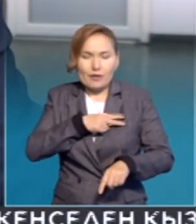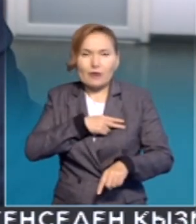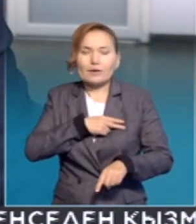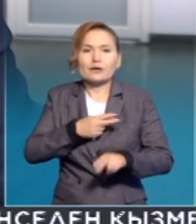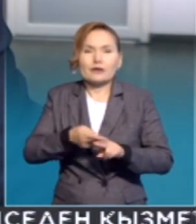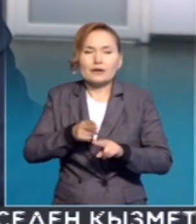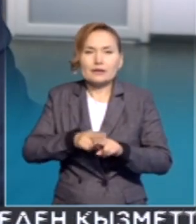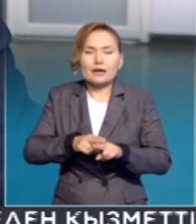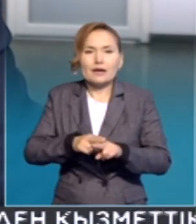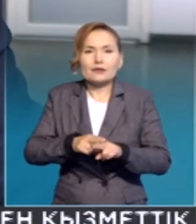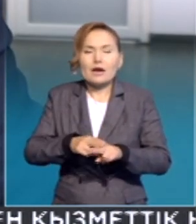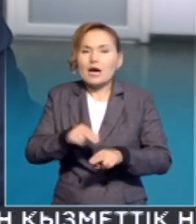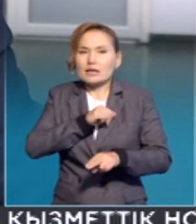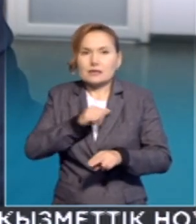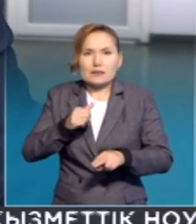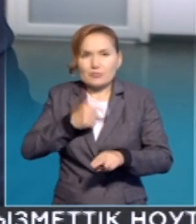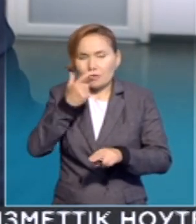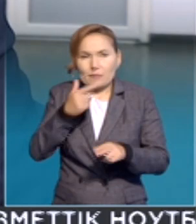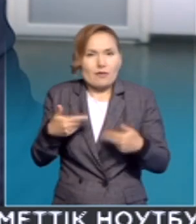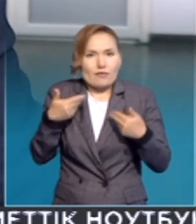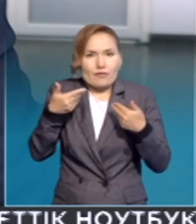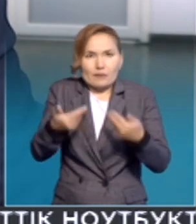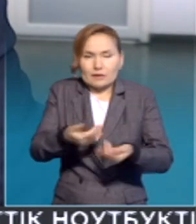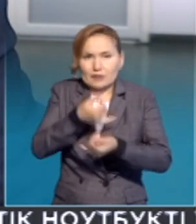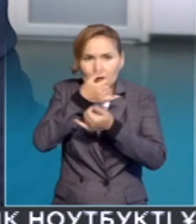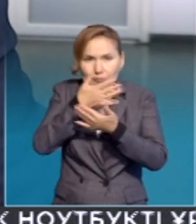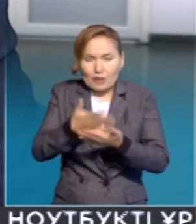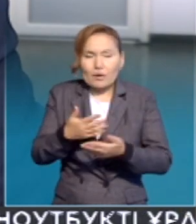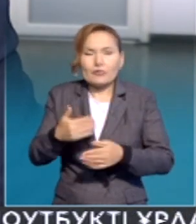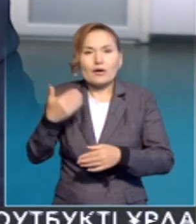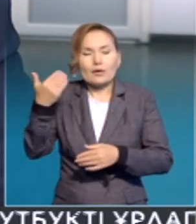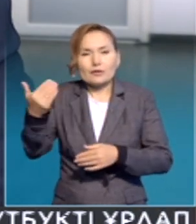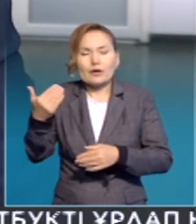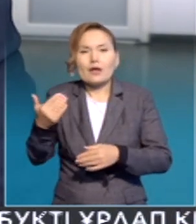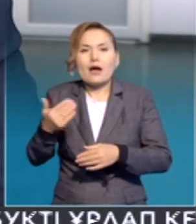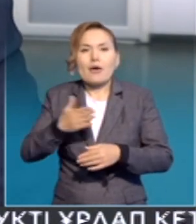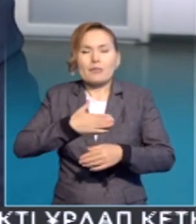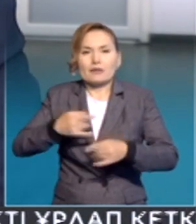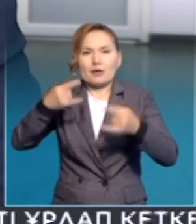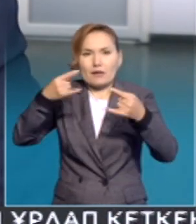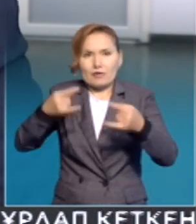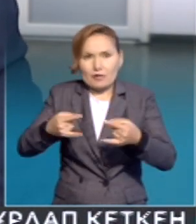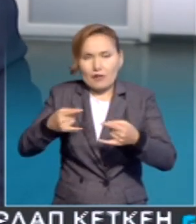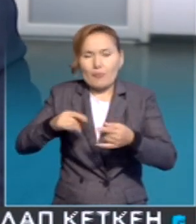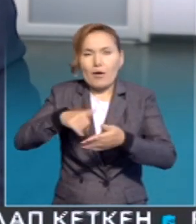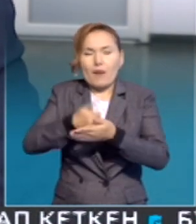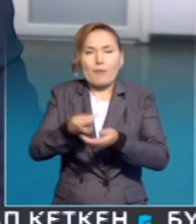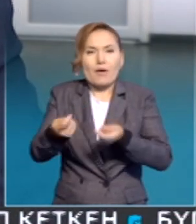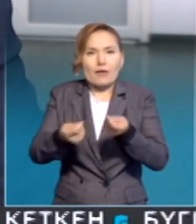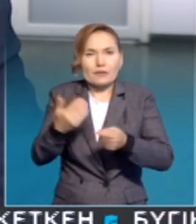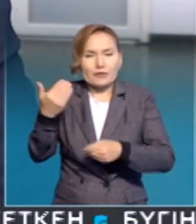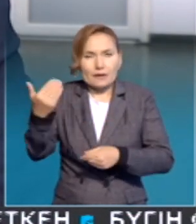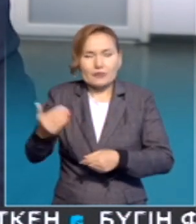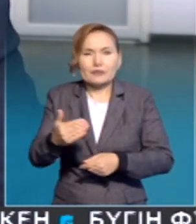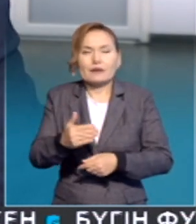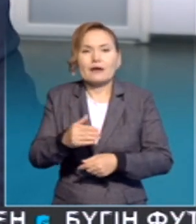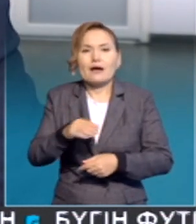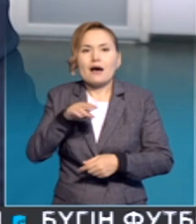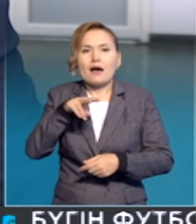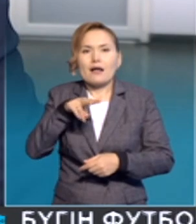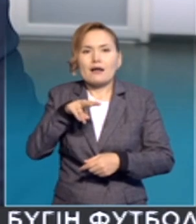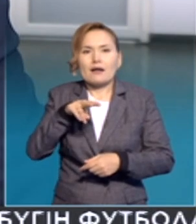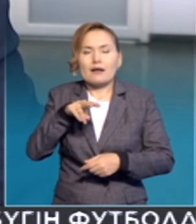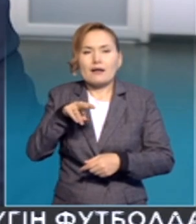кәдімгі жұмысың ұсынады. Сол ретте біздің корпорацияның басшылығына, атап айтқанда Ләззат Мұратқызы Танысбай ханымға,